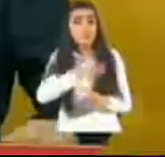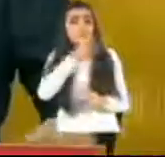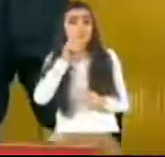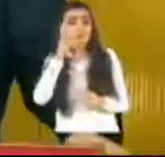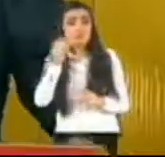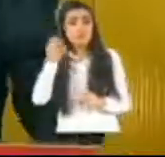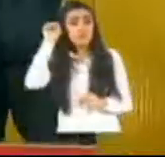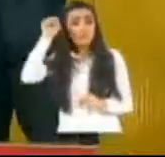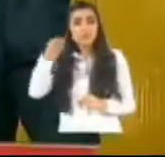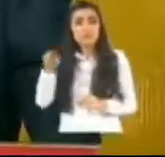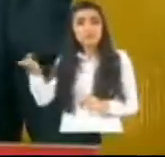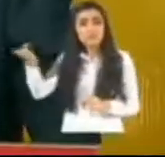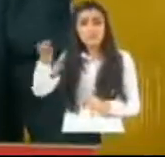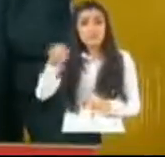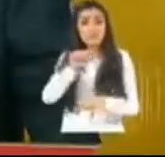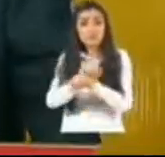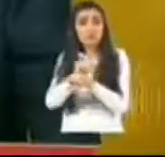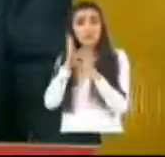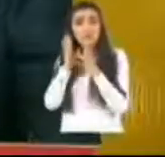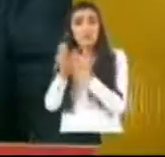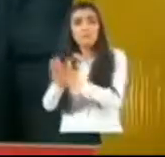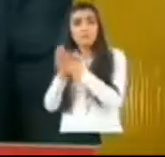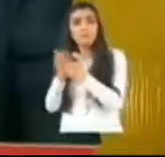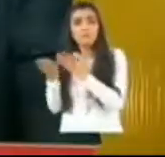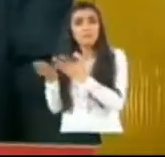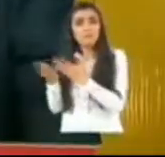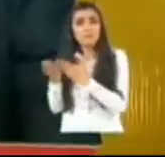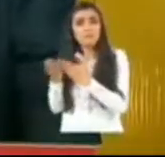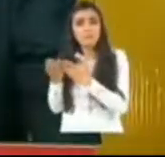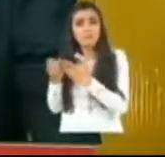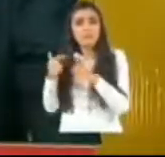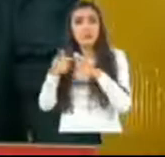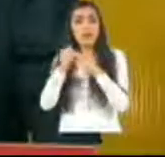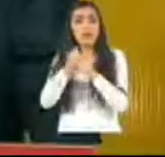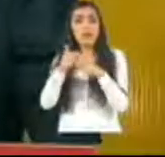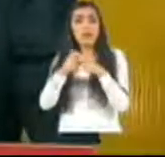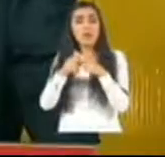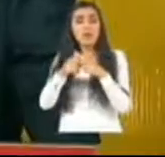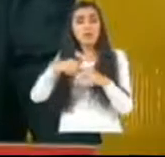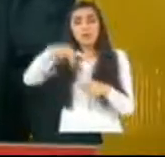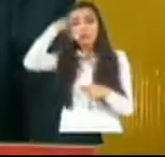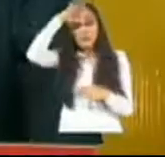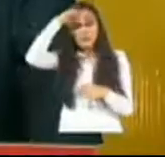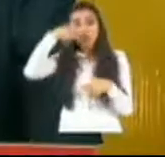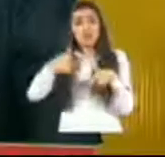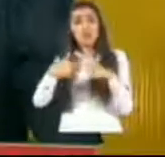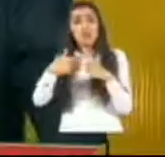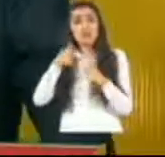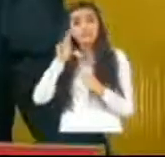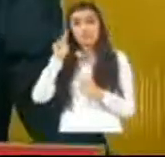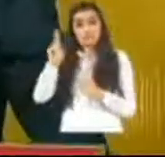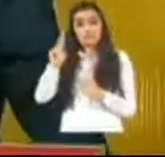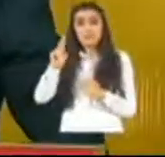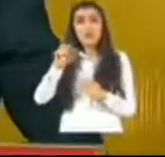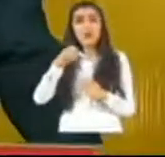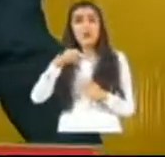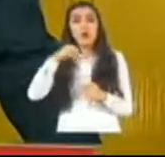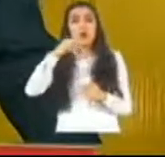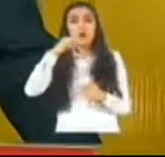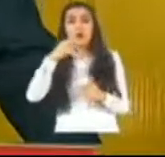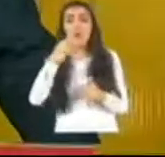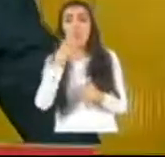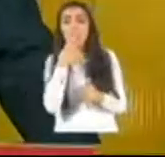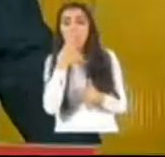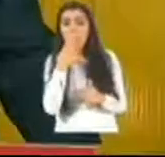hainlerin tutukluluk halleri devam etmesine rağmen Ege Üniversitesi Rektörlüğü tarafından öğrencilikle